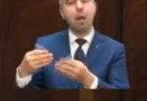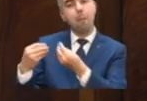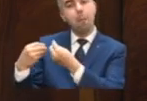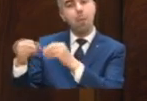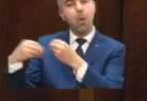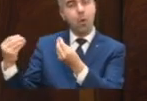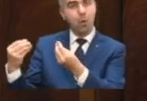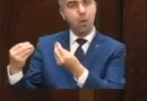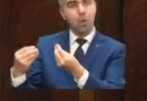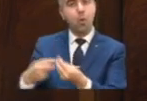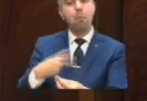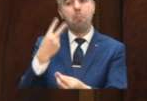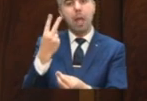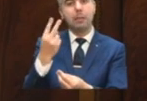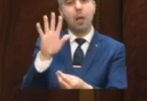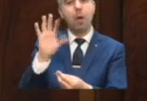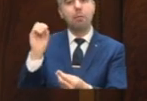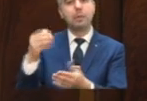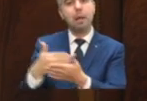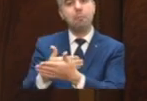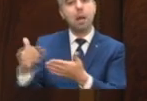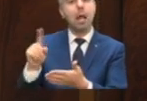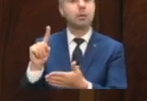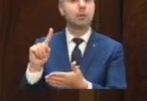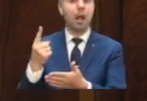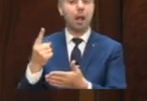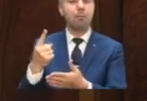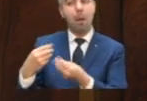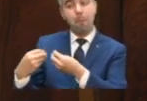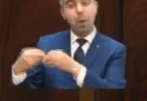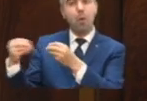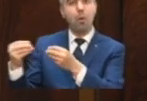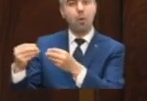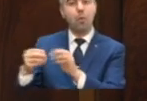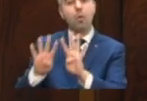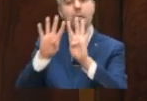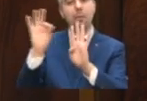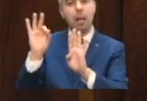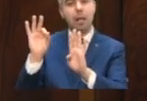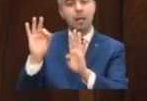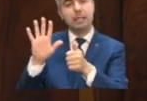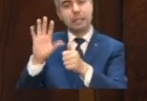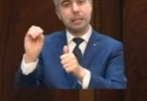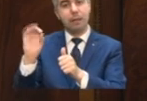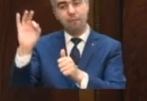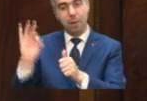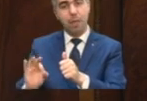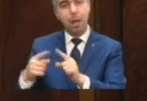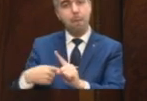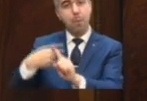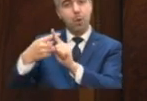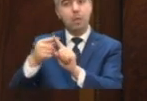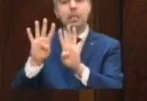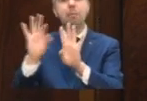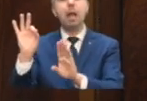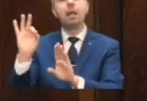يمكن لها توصل ل 250 مليار ديال التصدير، ماشي ب 80% ديال القيمة المضافة، ماشي ب 60% ديال القيمة المضافة، ب 80%